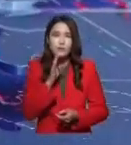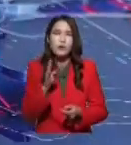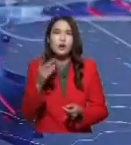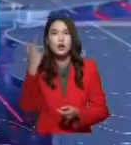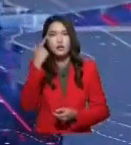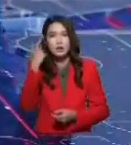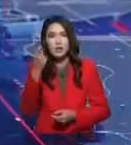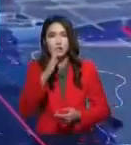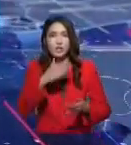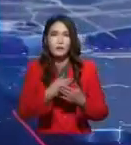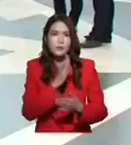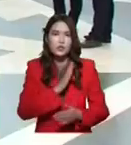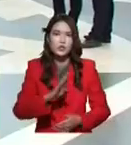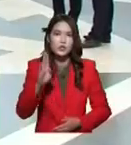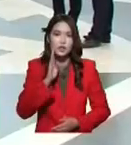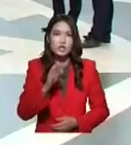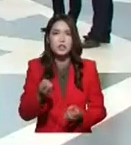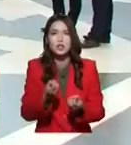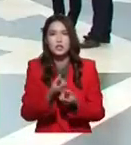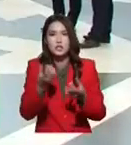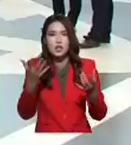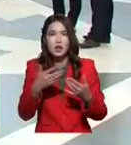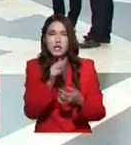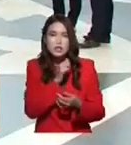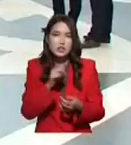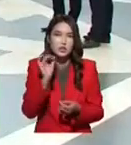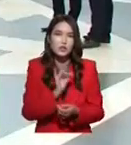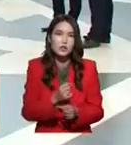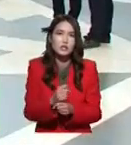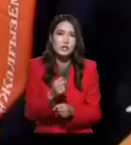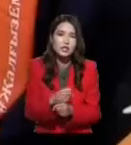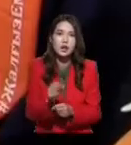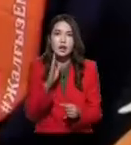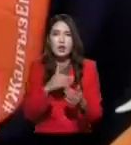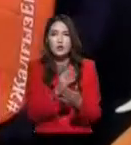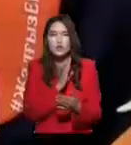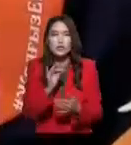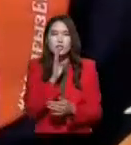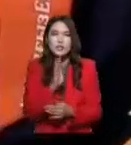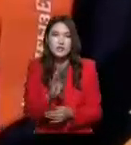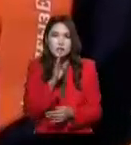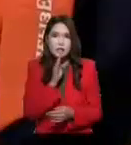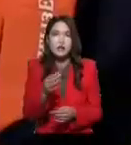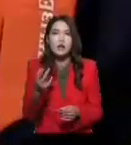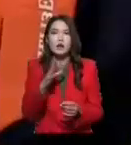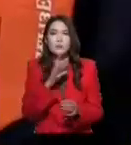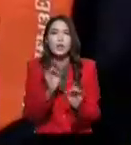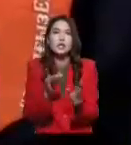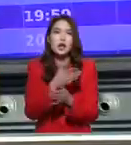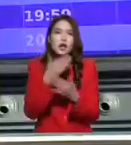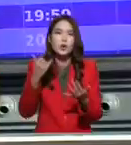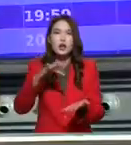предубеждения в отношении женщин. Пролить свет на часто скрытые истории насилия и дискриминации в отношении девочек и женщин нацелен проект